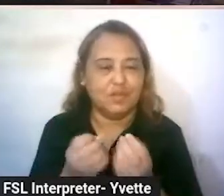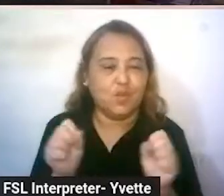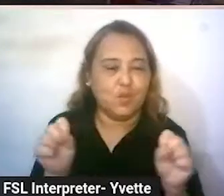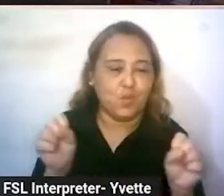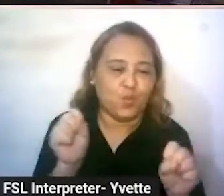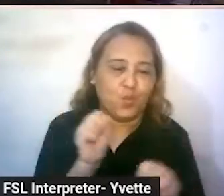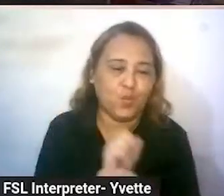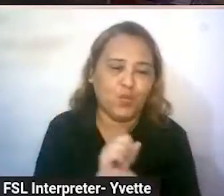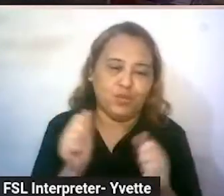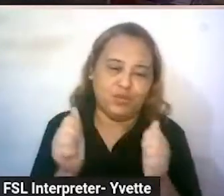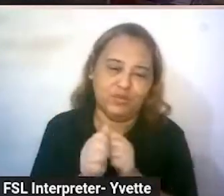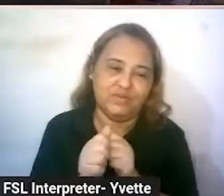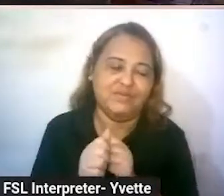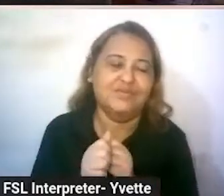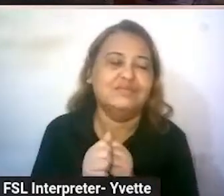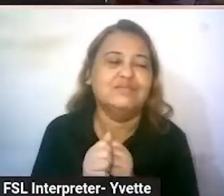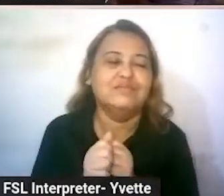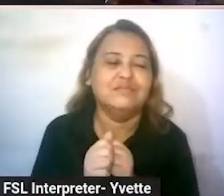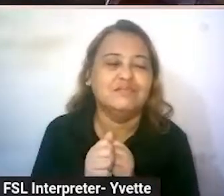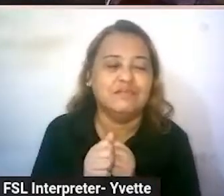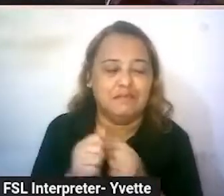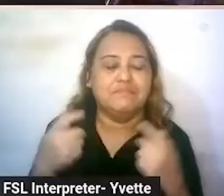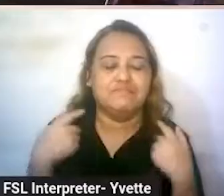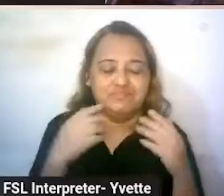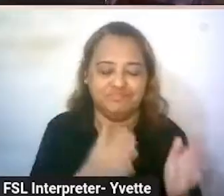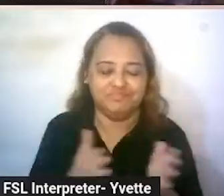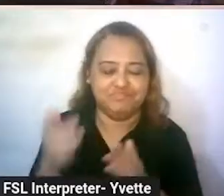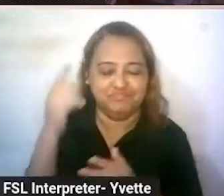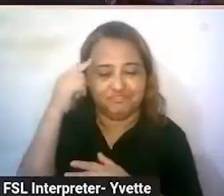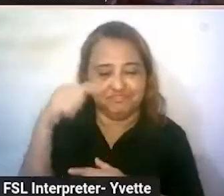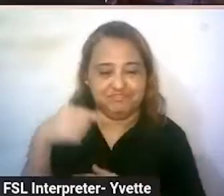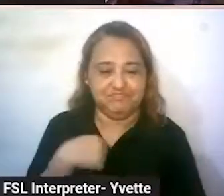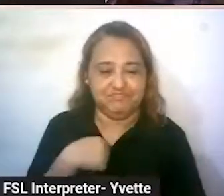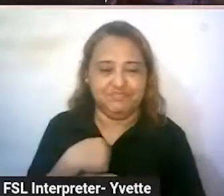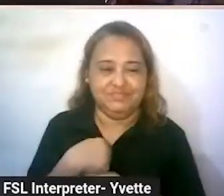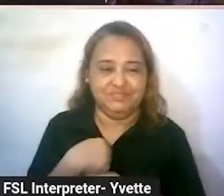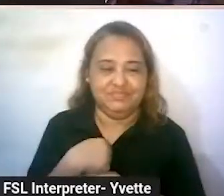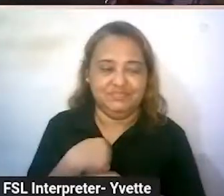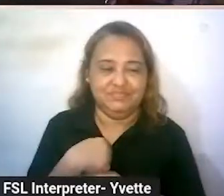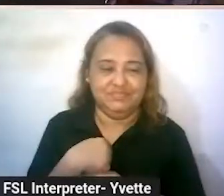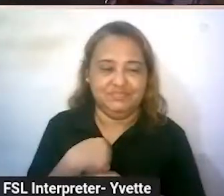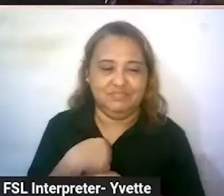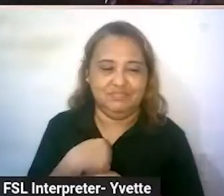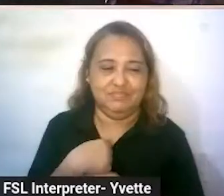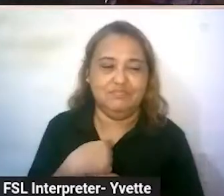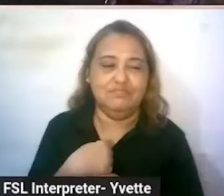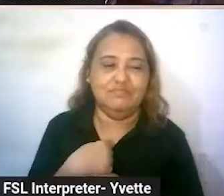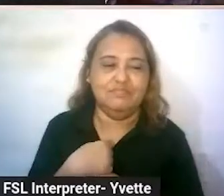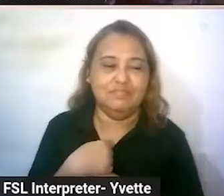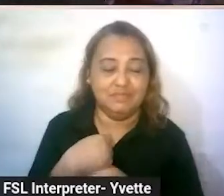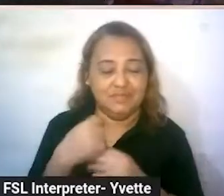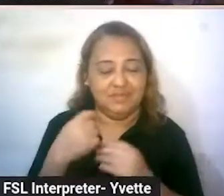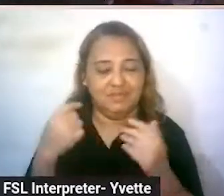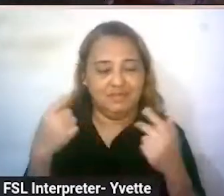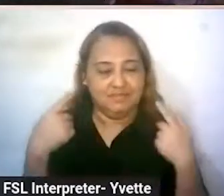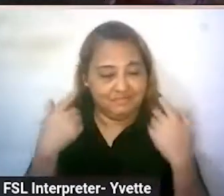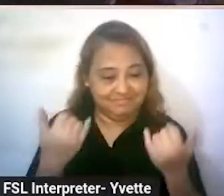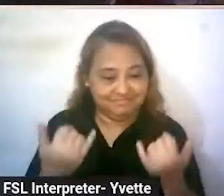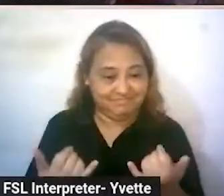nandito ako kasi He has a plan for me. And habang ako ay nandito